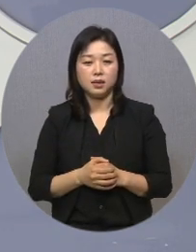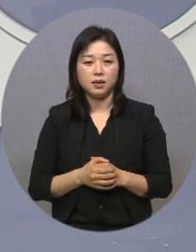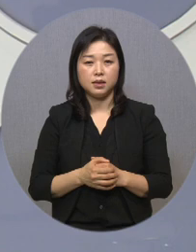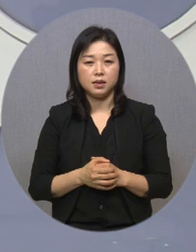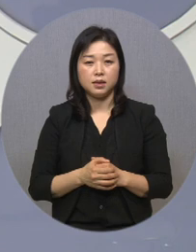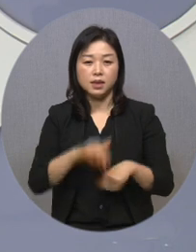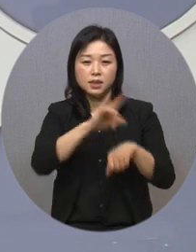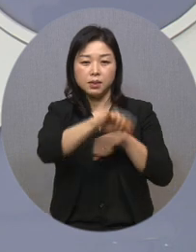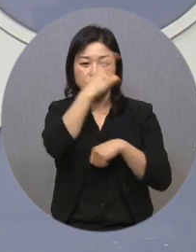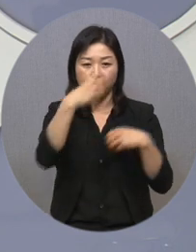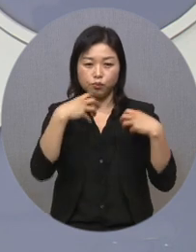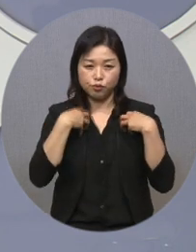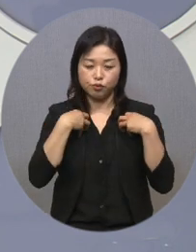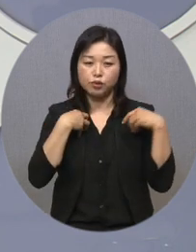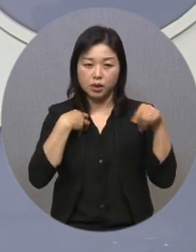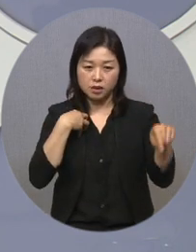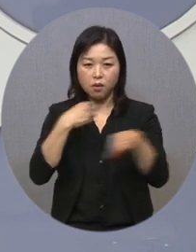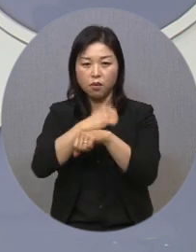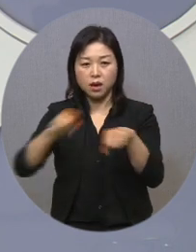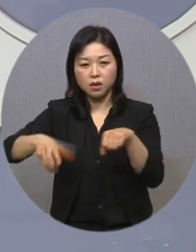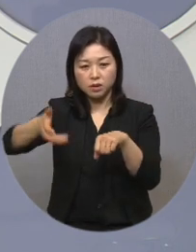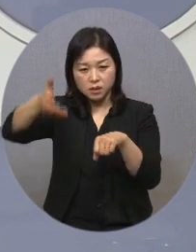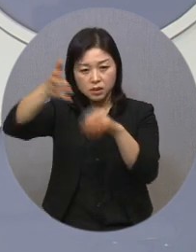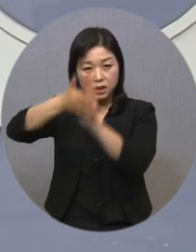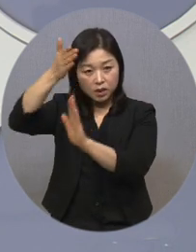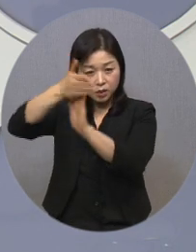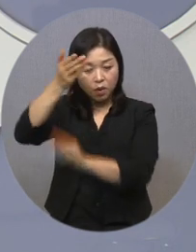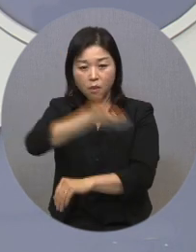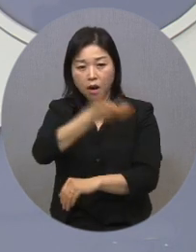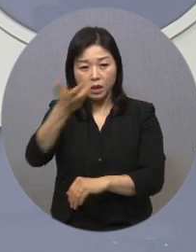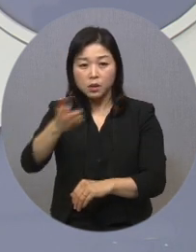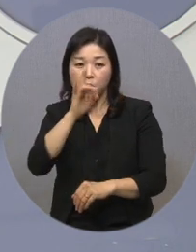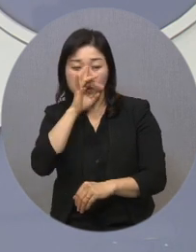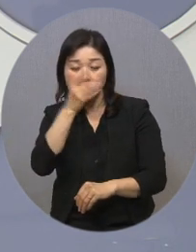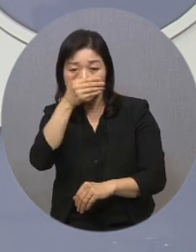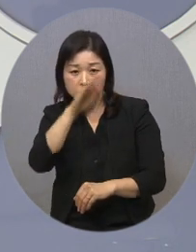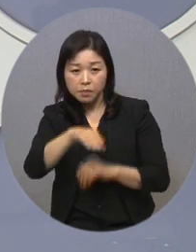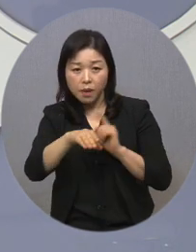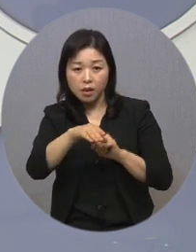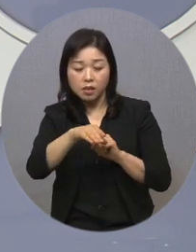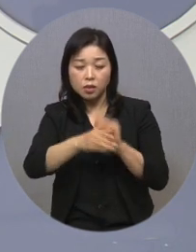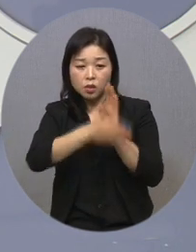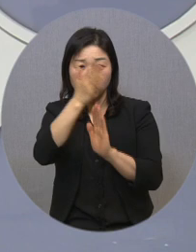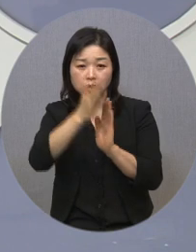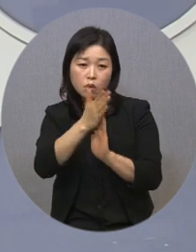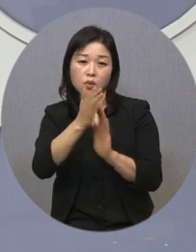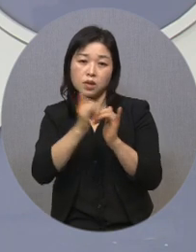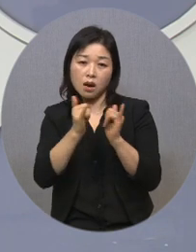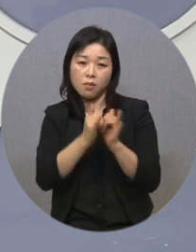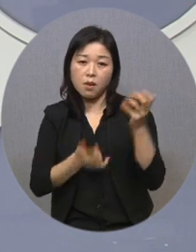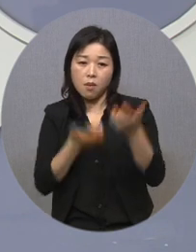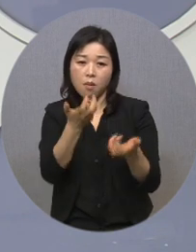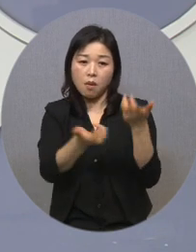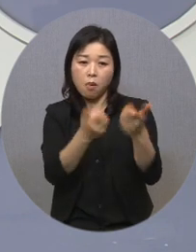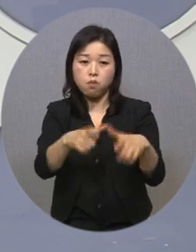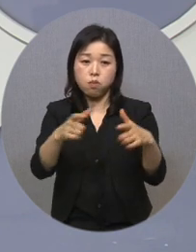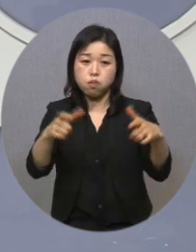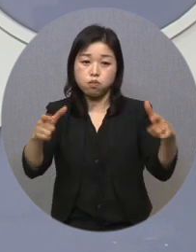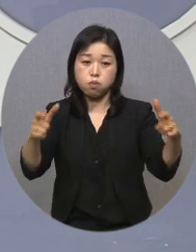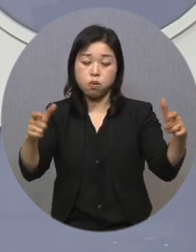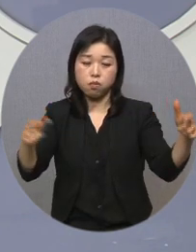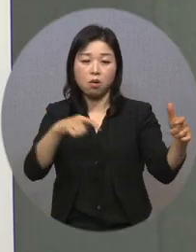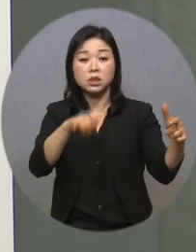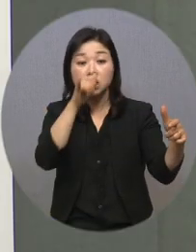기초자치단체에서 광역시로 전환되지 못하면서도 대도시로 확대되어진 도시들이 발생하면서 역전 현상들이